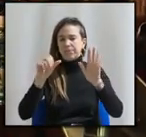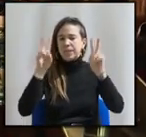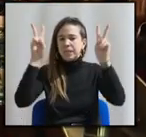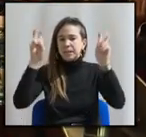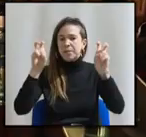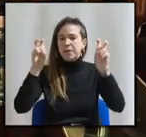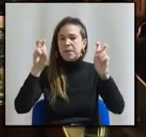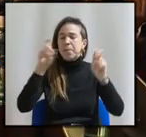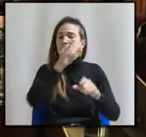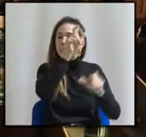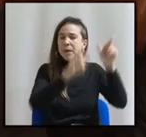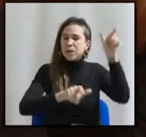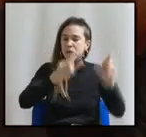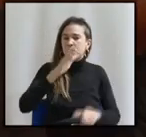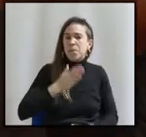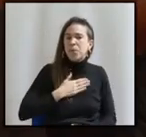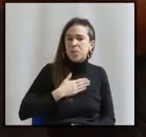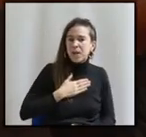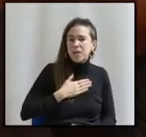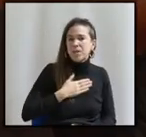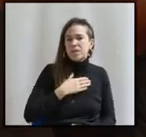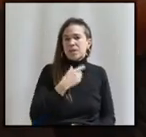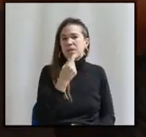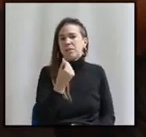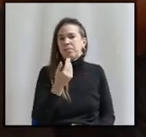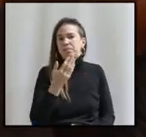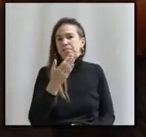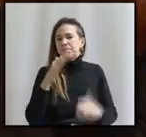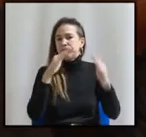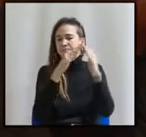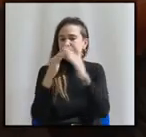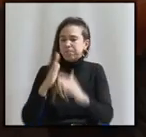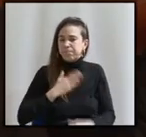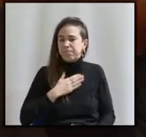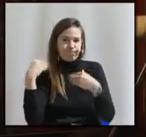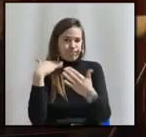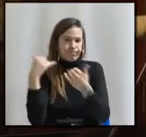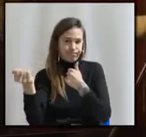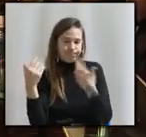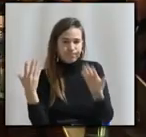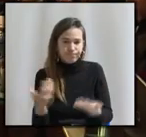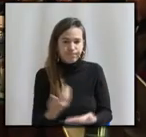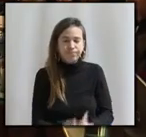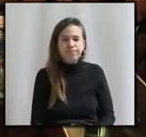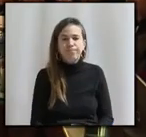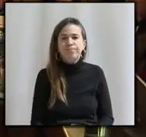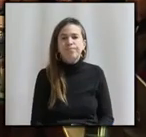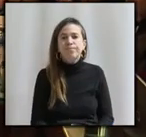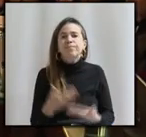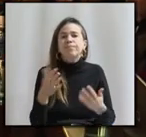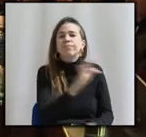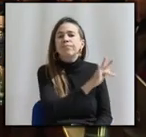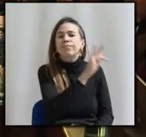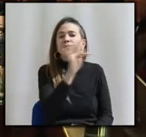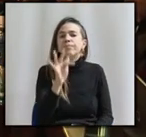propietàries i de béns i drets afectats per l'expropiació de part de la finca situada al carrer Major número 1 de la Guixa. Doncs passem la paraula al senyor Anglada.